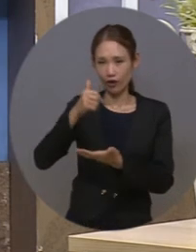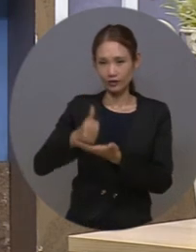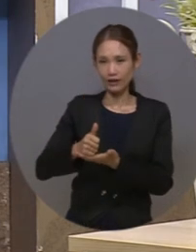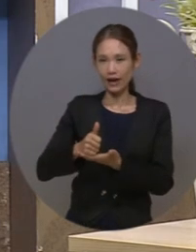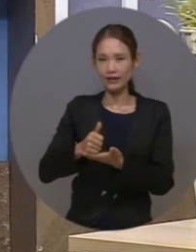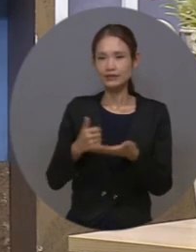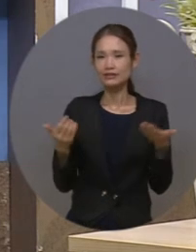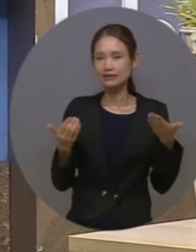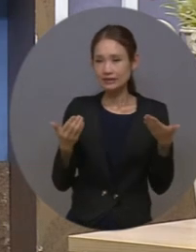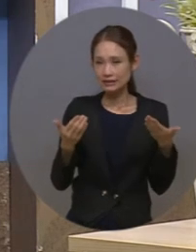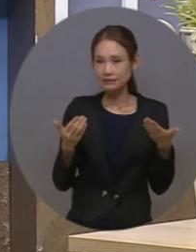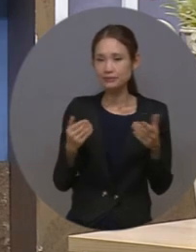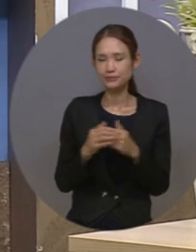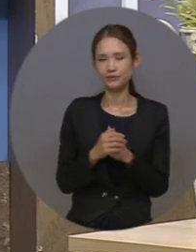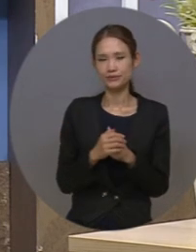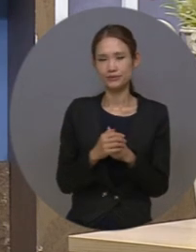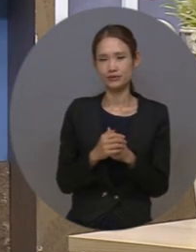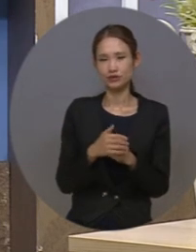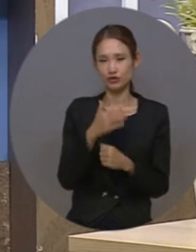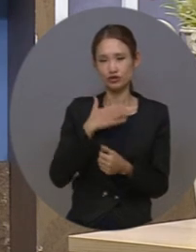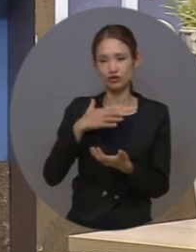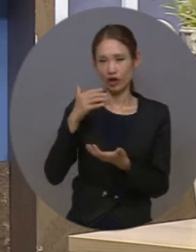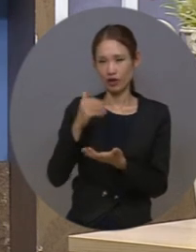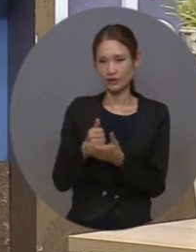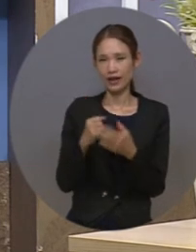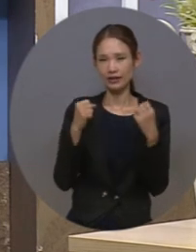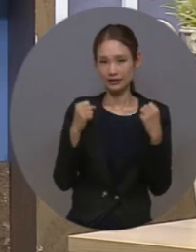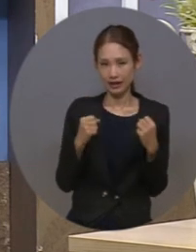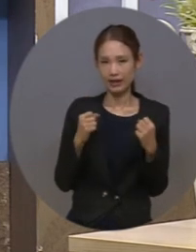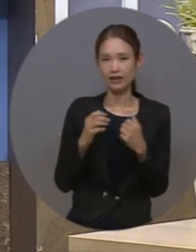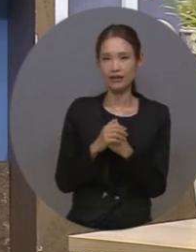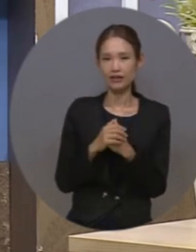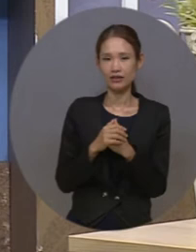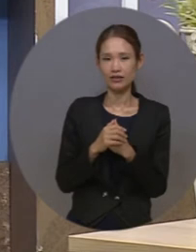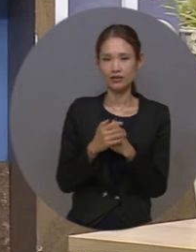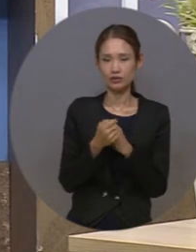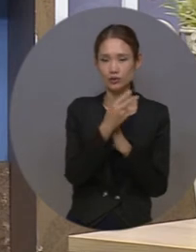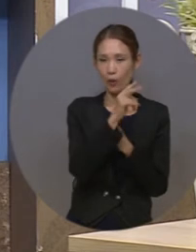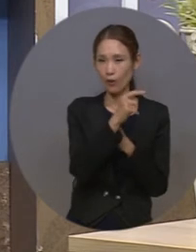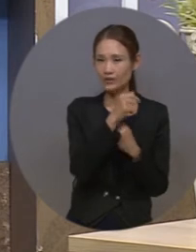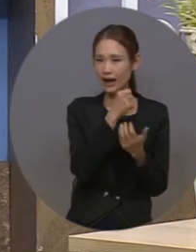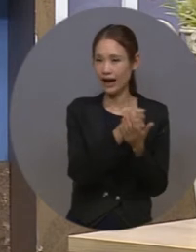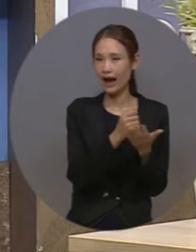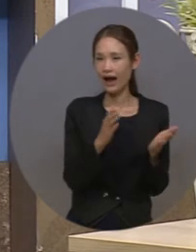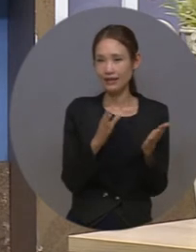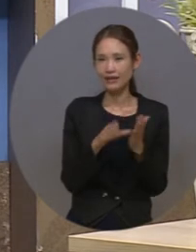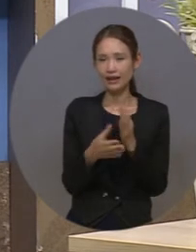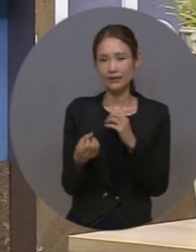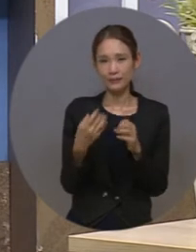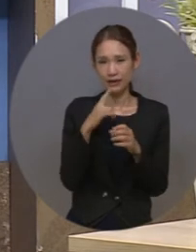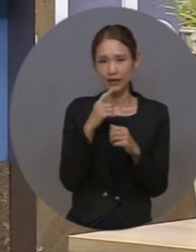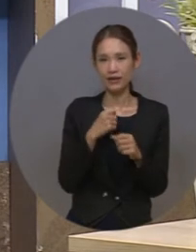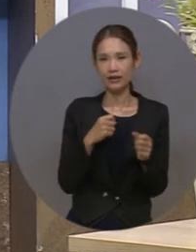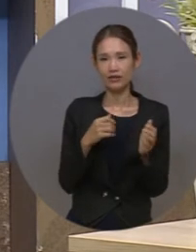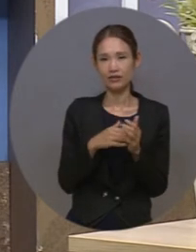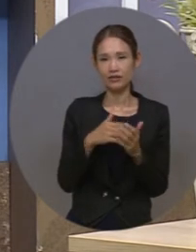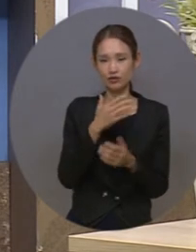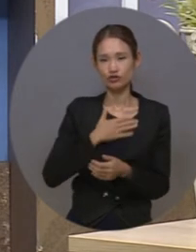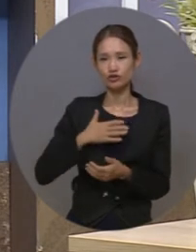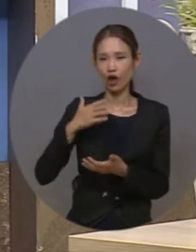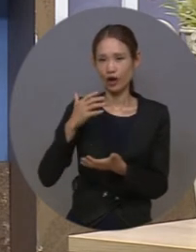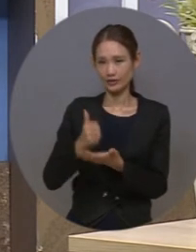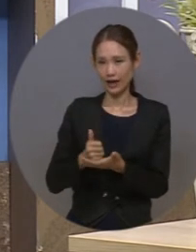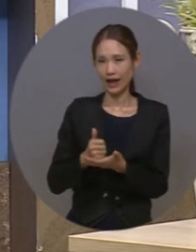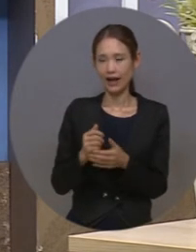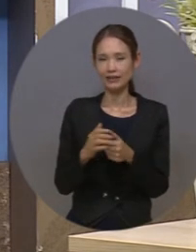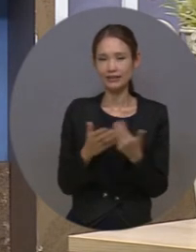네, 네. 근무를 하셨는데 구청장으로 계시면서는 이게 앞서서는 이제 동장이실 때 얘기를 해주셨잖아요. 네. 그럼 구청장으로